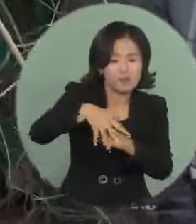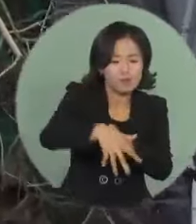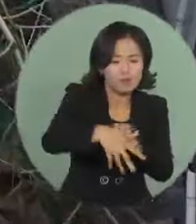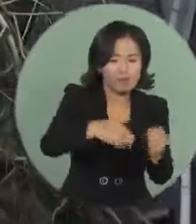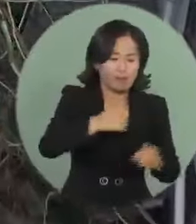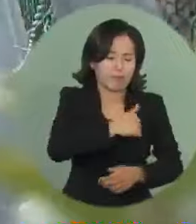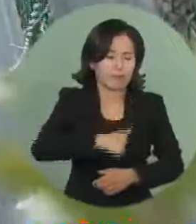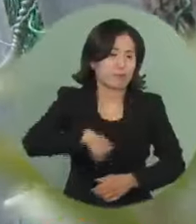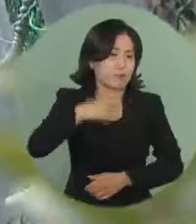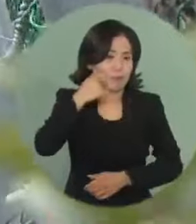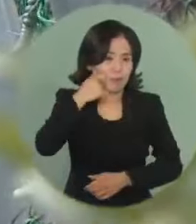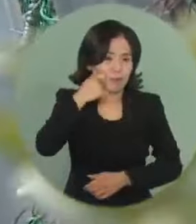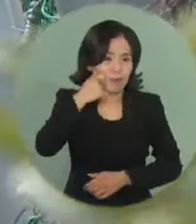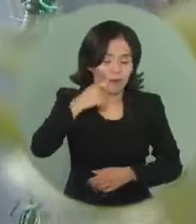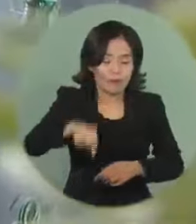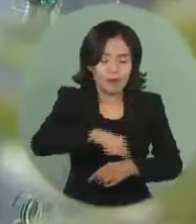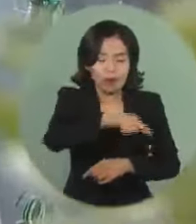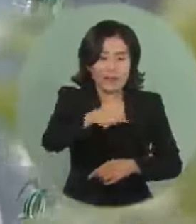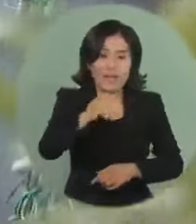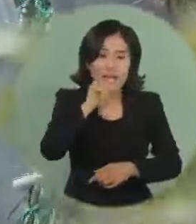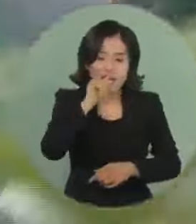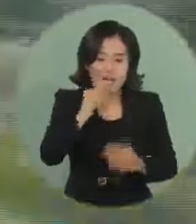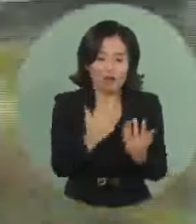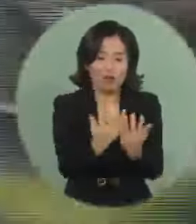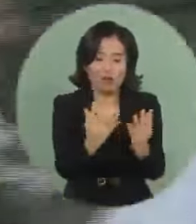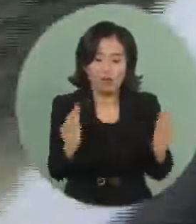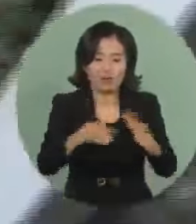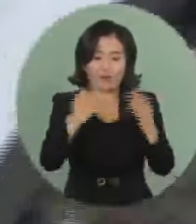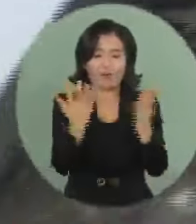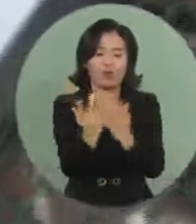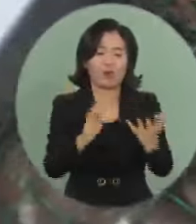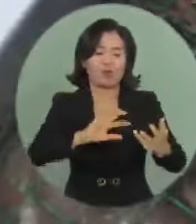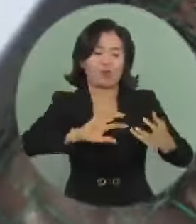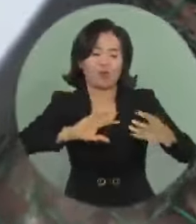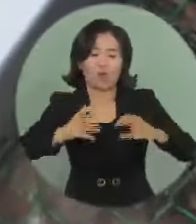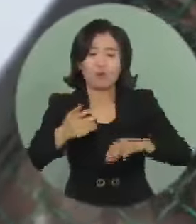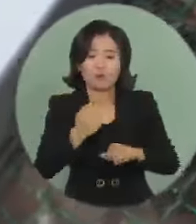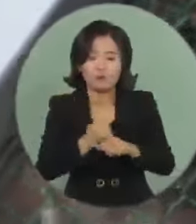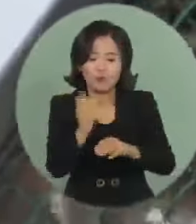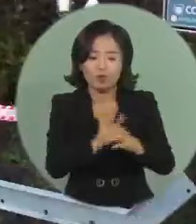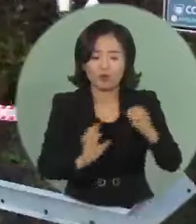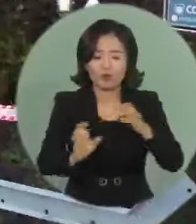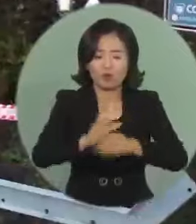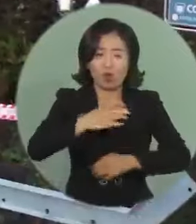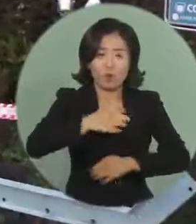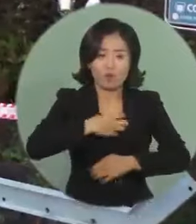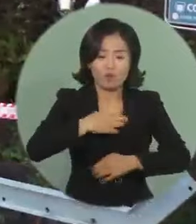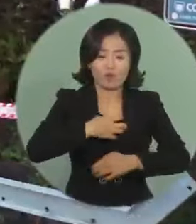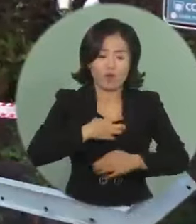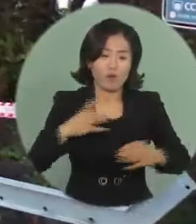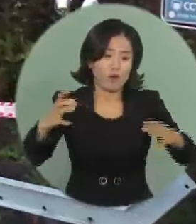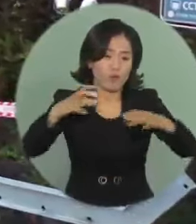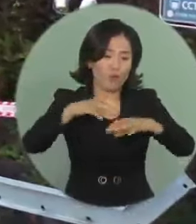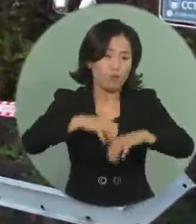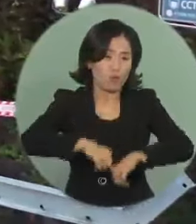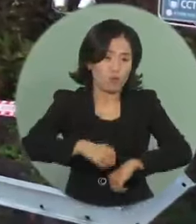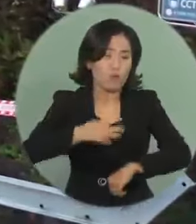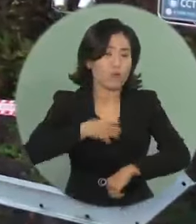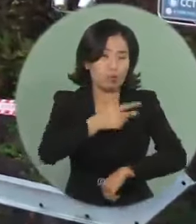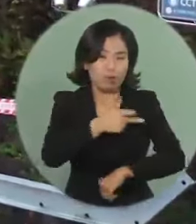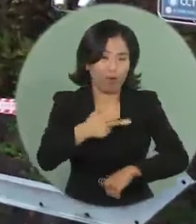겁니다 그 아래 강철로 만든 울타리도 휘었습니다 추가 붕괴 위험이 있던 터라 피해가 더 클